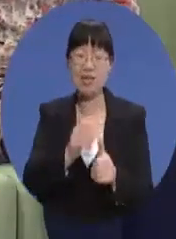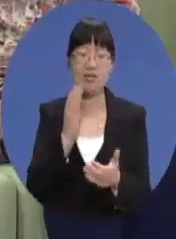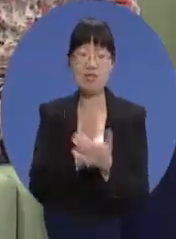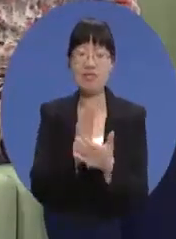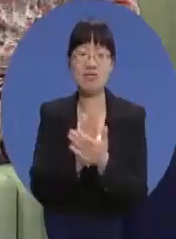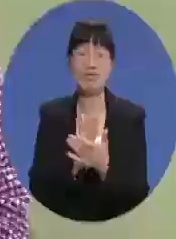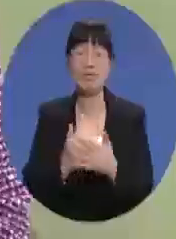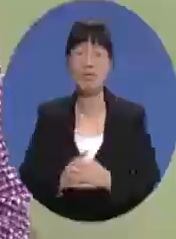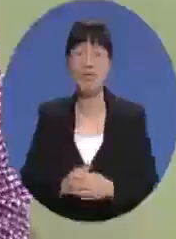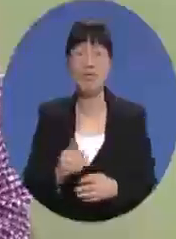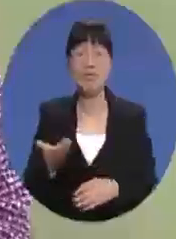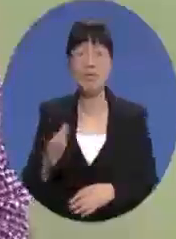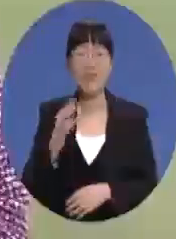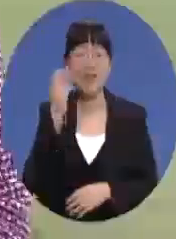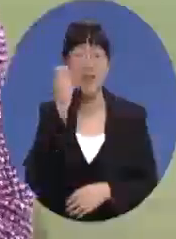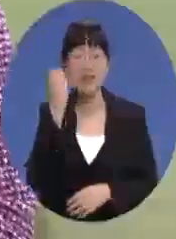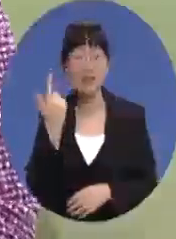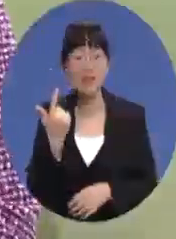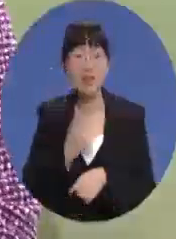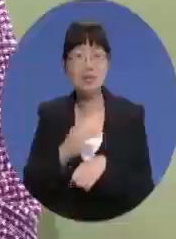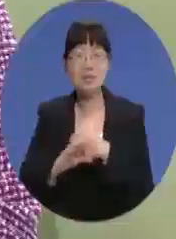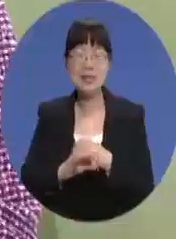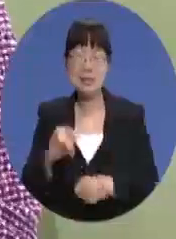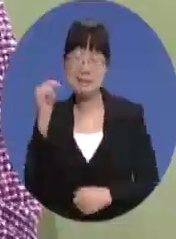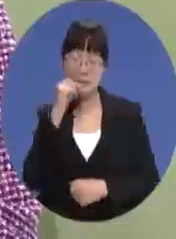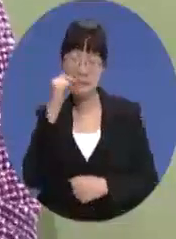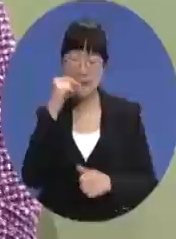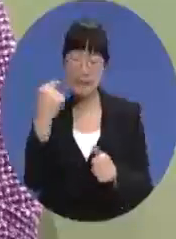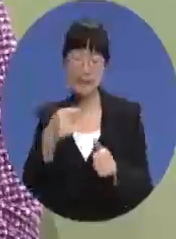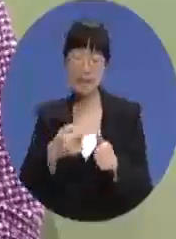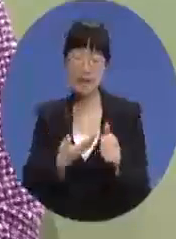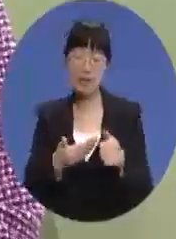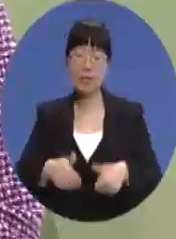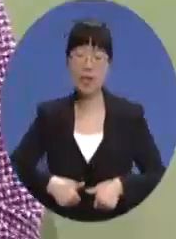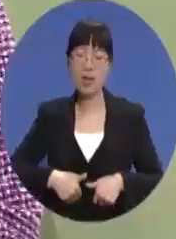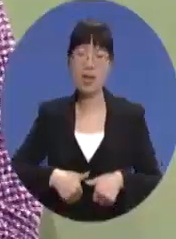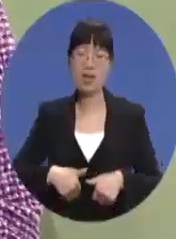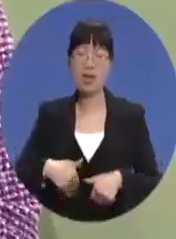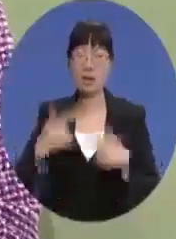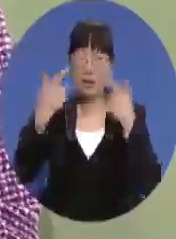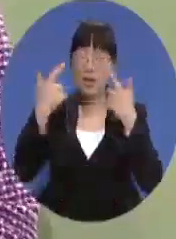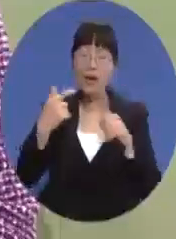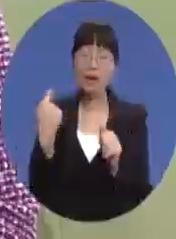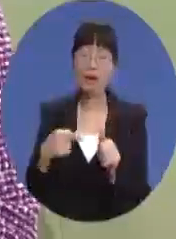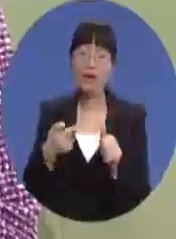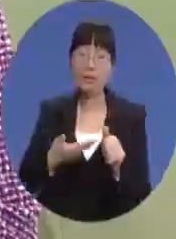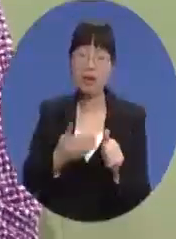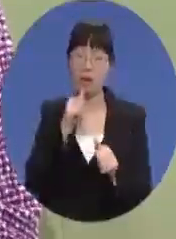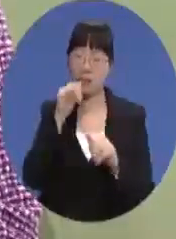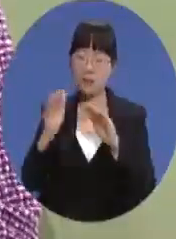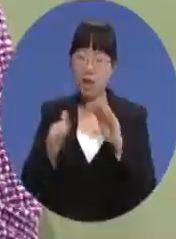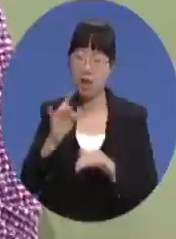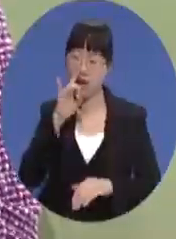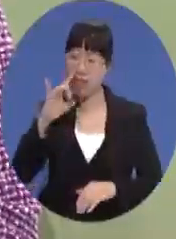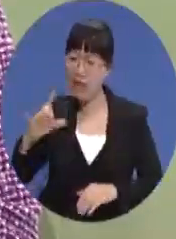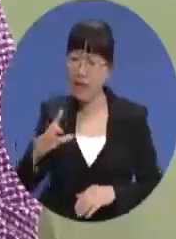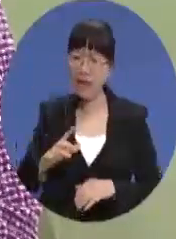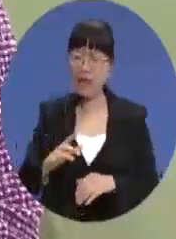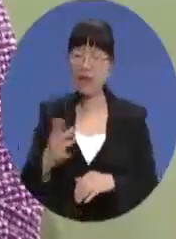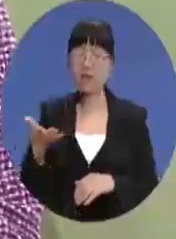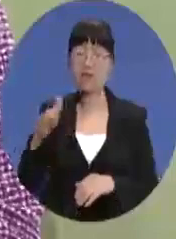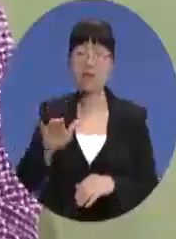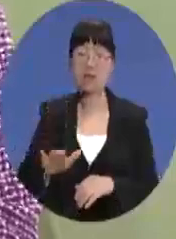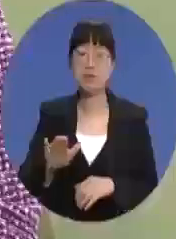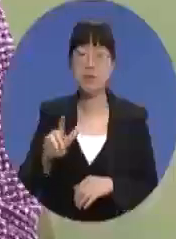그런데 36개월이 넘으면 네. 따끔하게 가르치셔야 돼요. 이게 따끔하다는 게 단호하게 가르치라는 건데요. 절대 안 된다는 걸 가르쳐 주셔야 돼요.